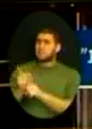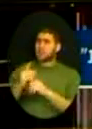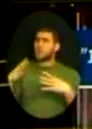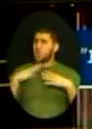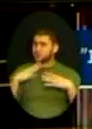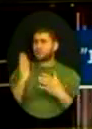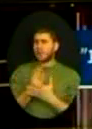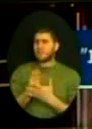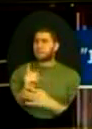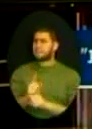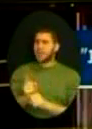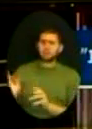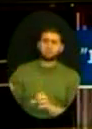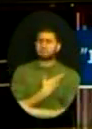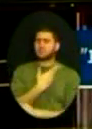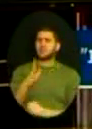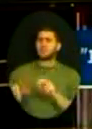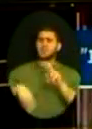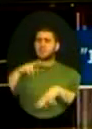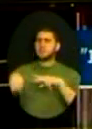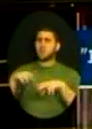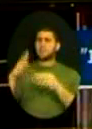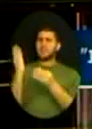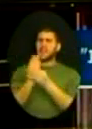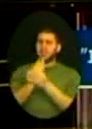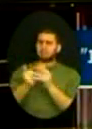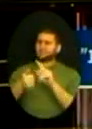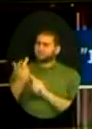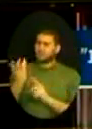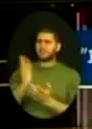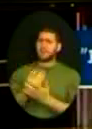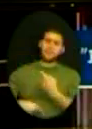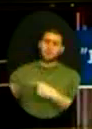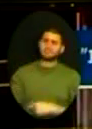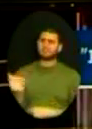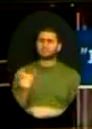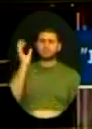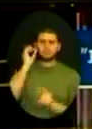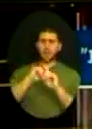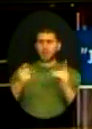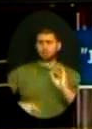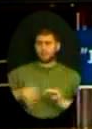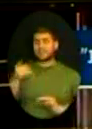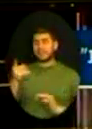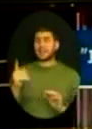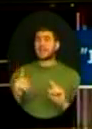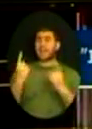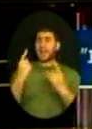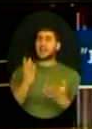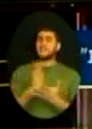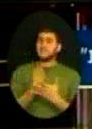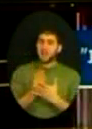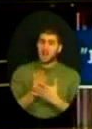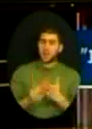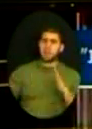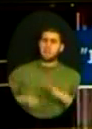וטוב שהוא הסיר אותה מיד מכל טיפול בכל תיק שהוא, ושם במקומה שופט אחר. והדבר הזה שהוא נעשה על ידי, אם